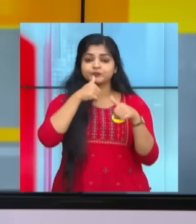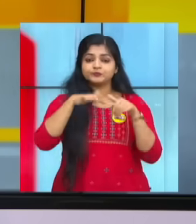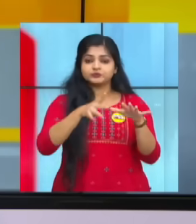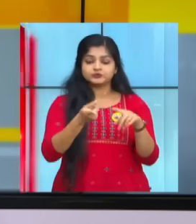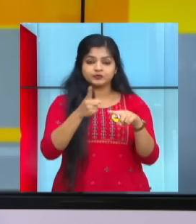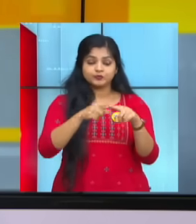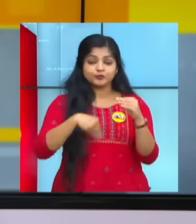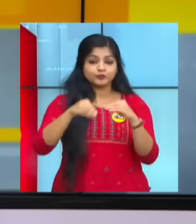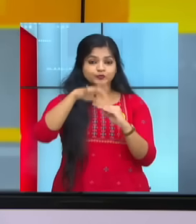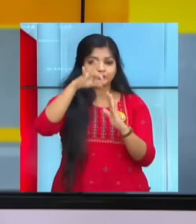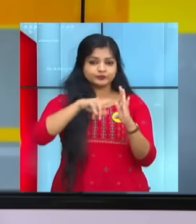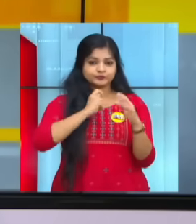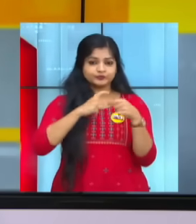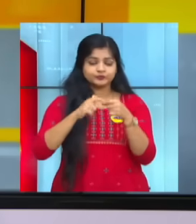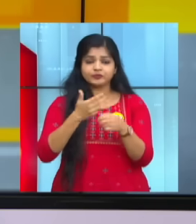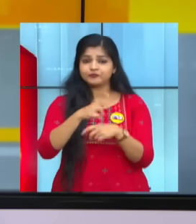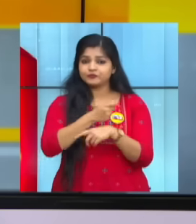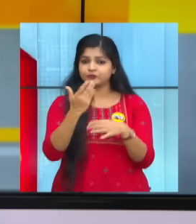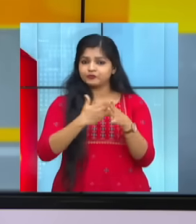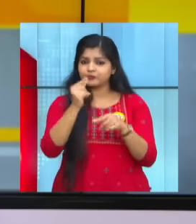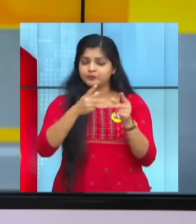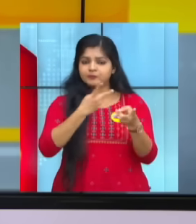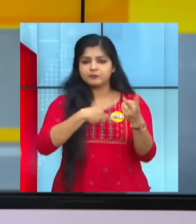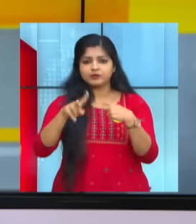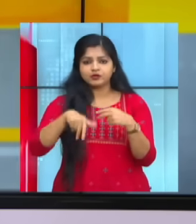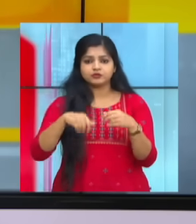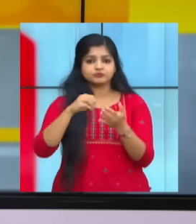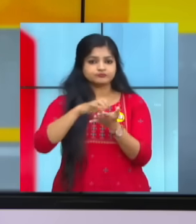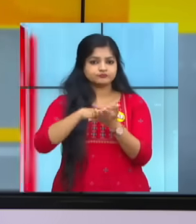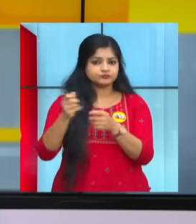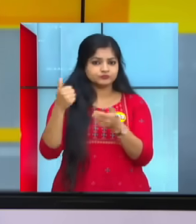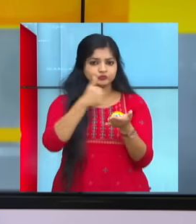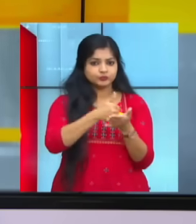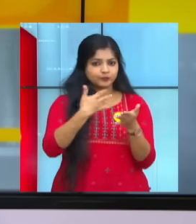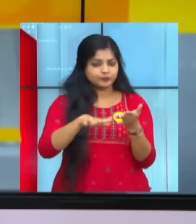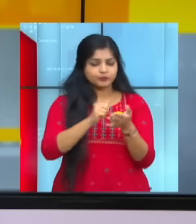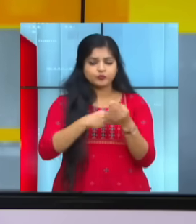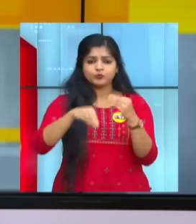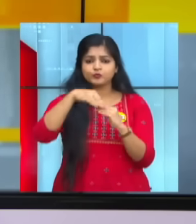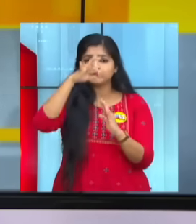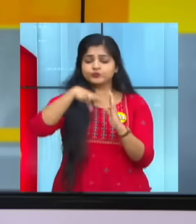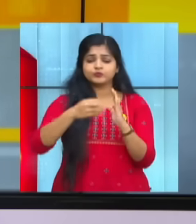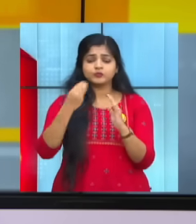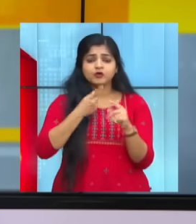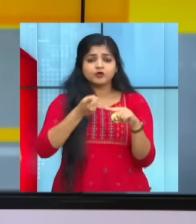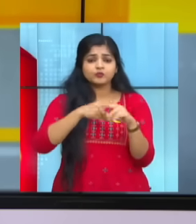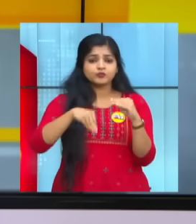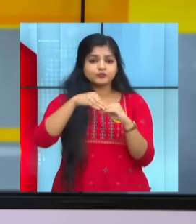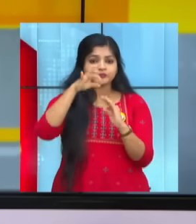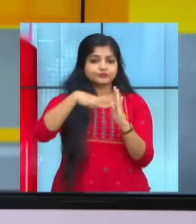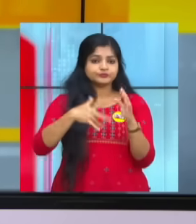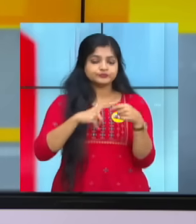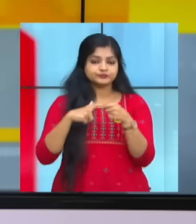വിശദാംശങ്ങൾ അഭി ഈ മത്സ്യത്തൊഴിലാളികളെ തിരികെ കരയിലേക്ക് എത്തിച്ചോ എന്താണ് നമുക്ക് ലഭിക്കുന്ന വിഭവങ്ങൾ ഈ വിവരങ്ങൾ എന്താണ് യഥാർത്ഥത്തിൽ